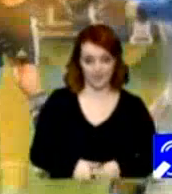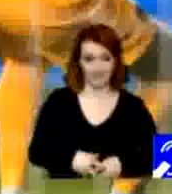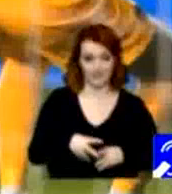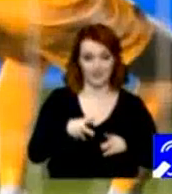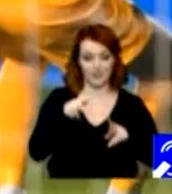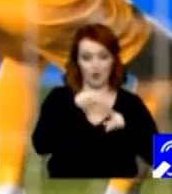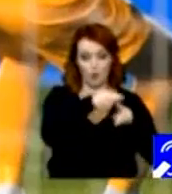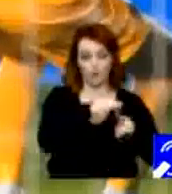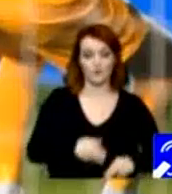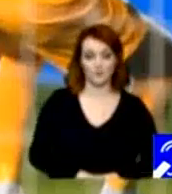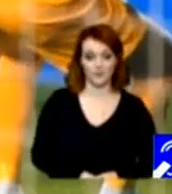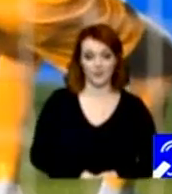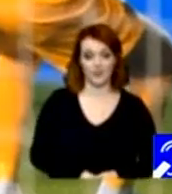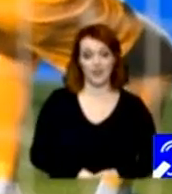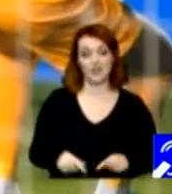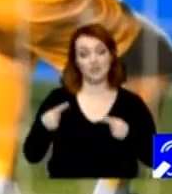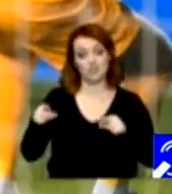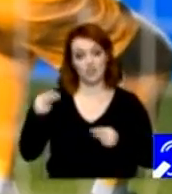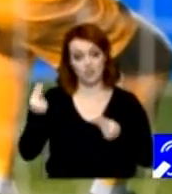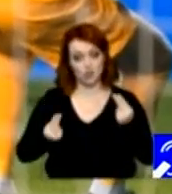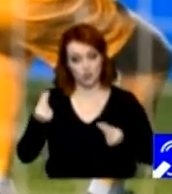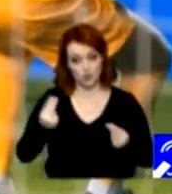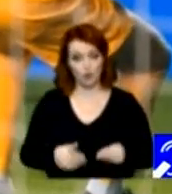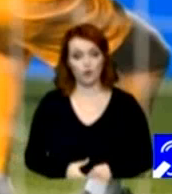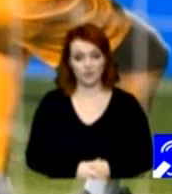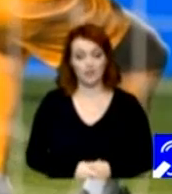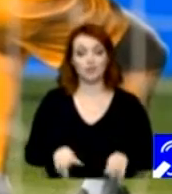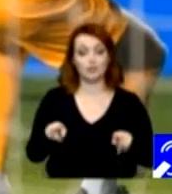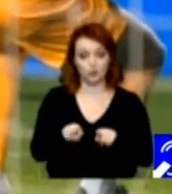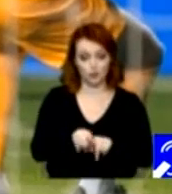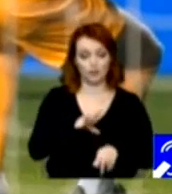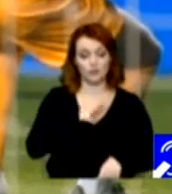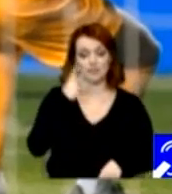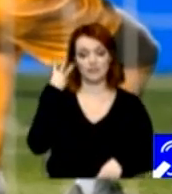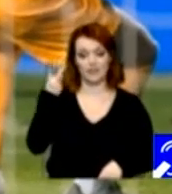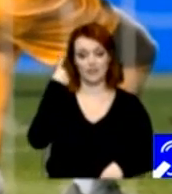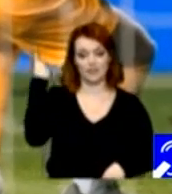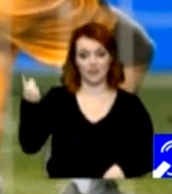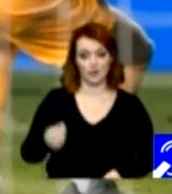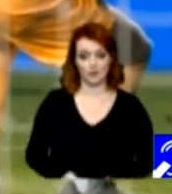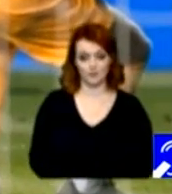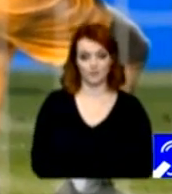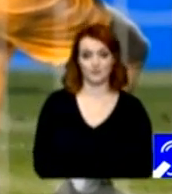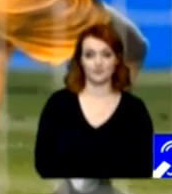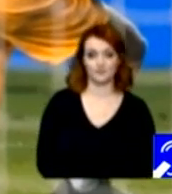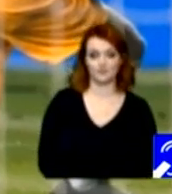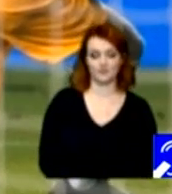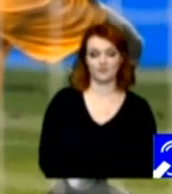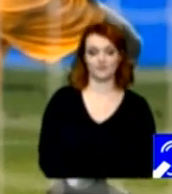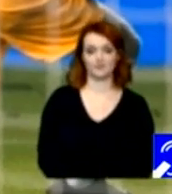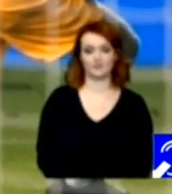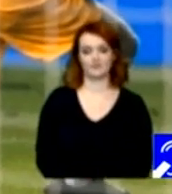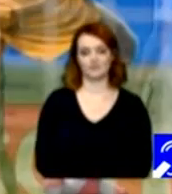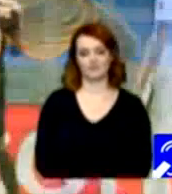prin adama traore el în celălalt meci al grupei de Real Madrid sa impus la limită pe Santiago Bernabeu în fața lui